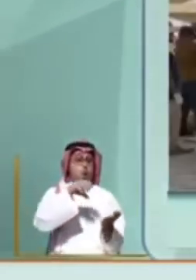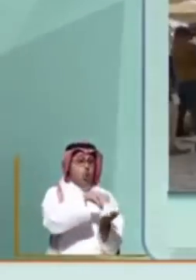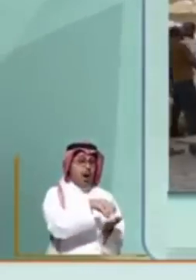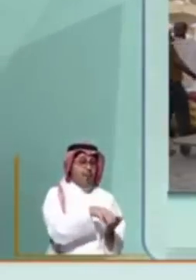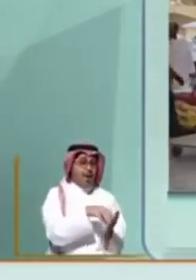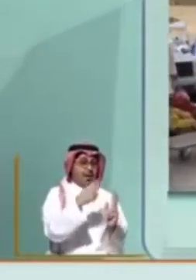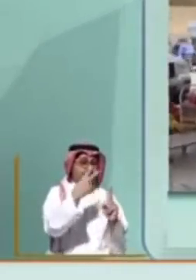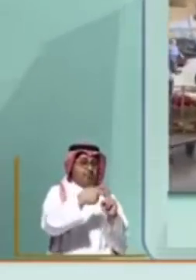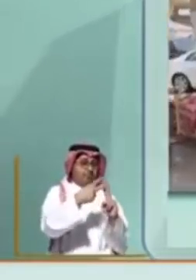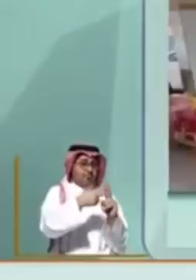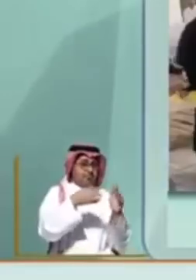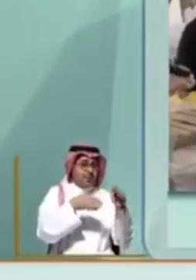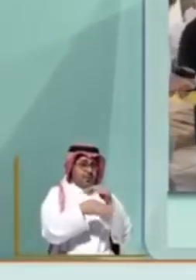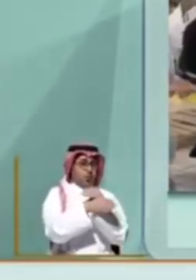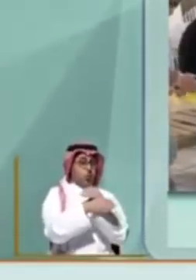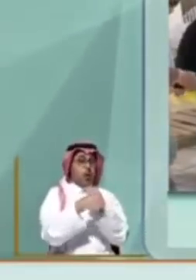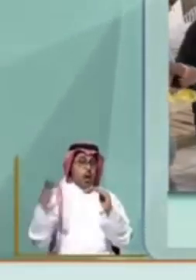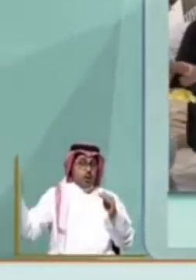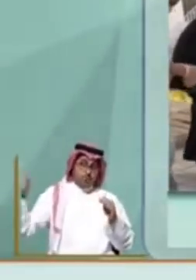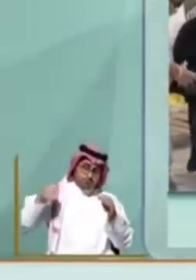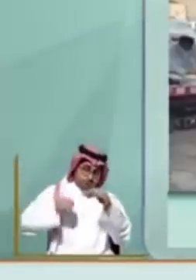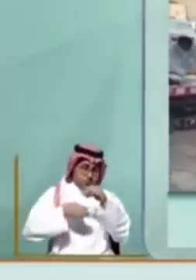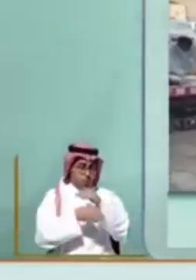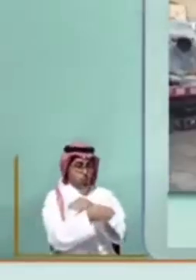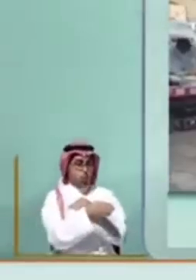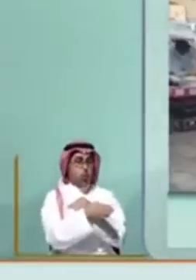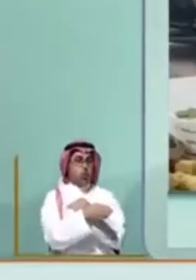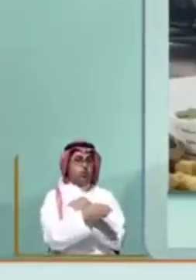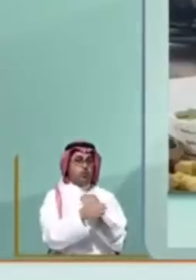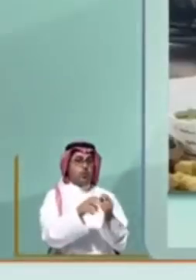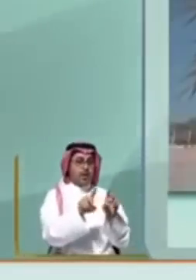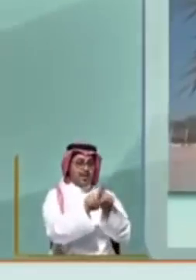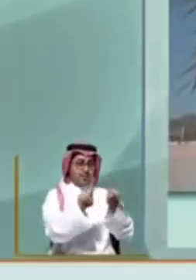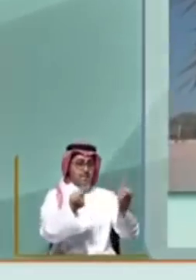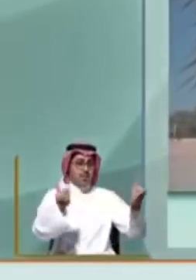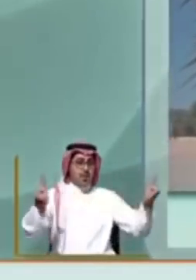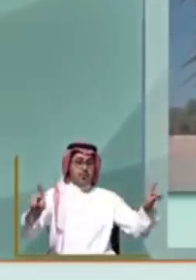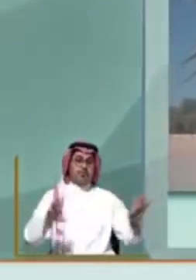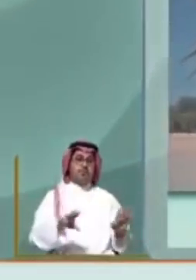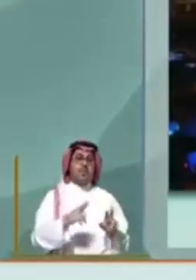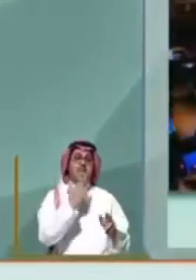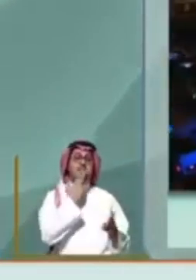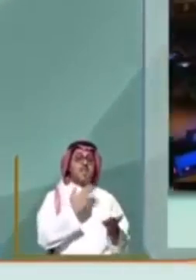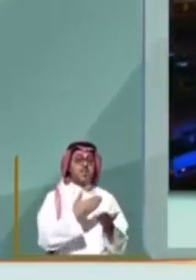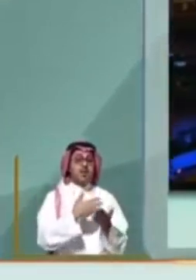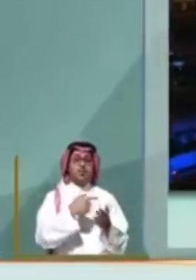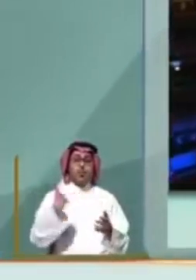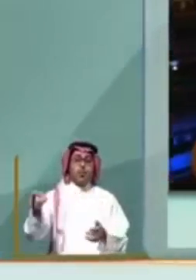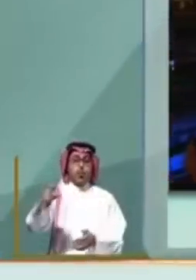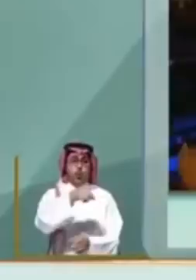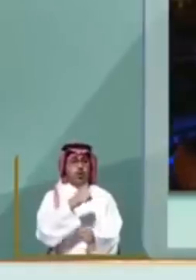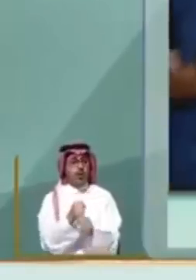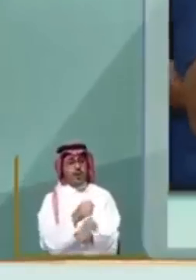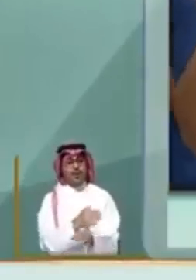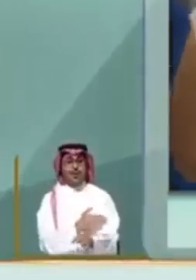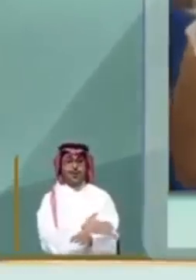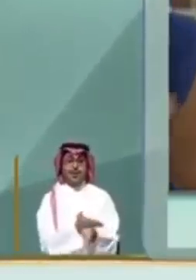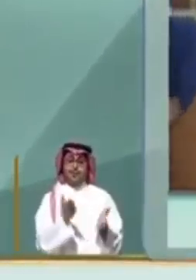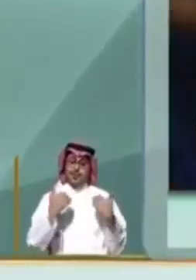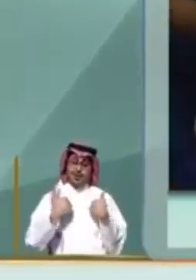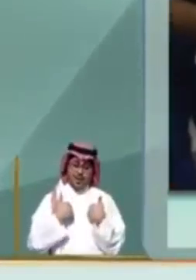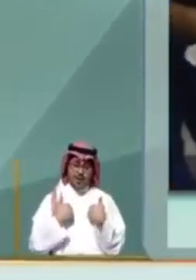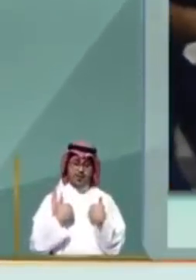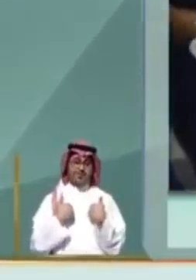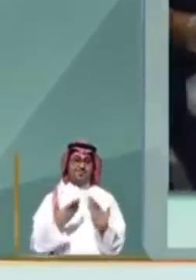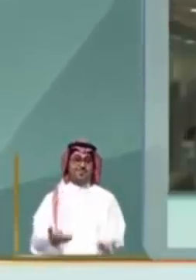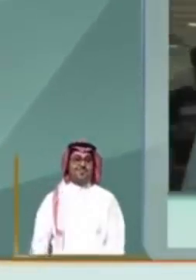في السكن السكن وغيرها من مشاكل أخرى تقوم الأمانة بالتعاون مع كافة الجهات الخدمية لمعالجتها.